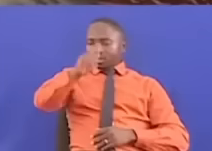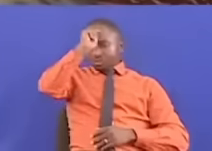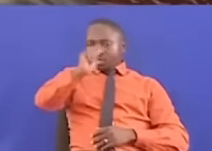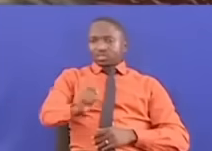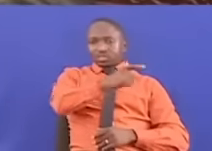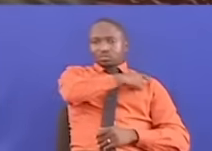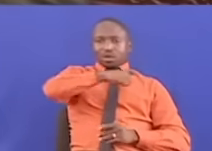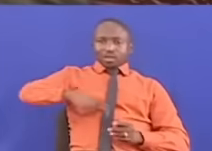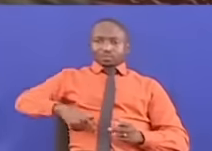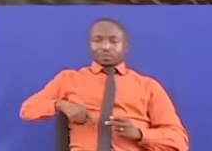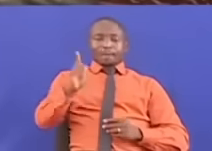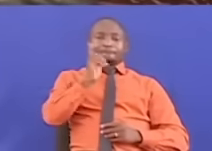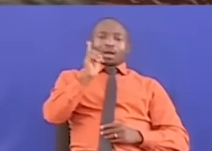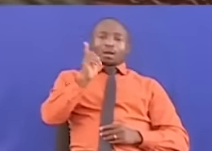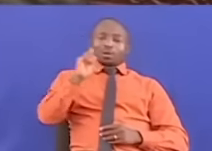mit